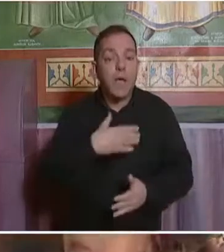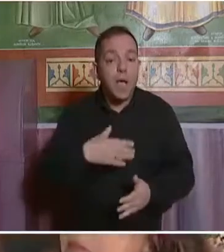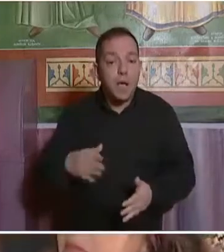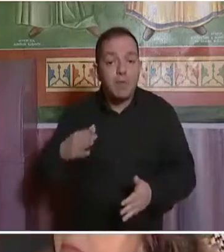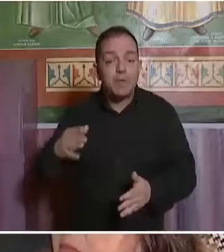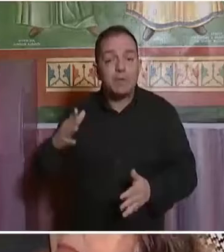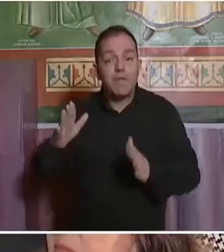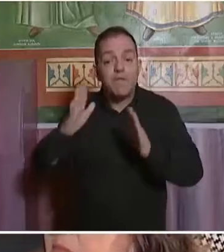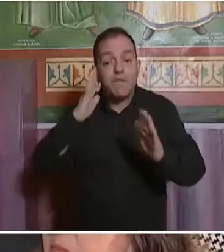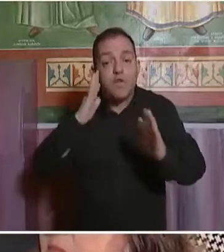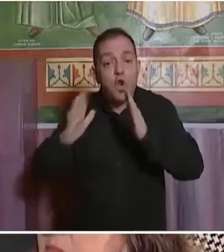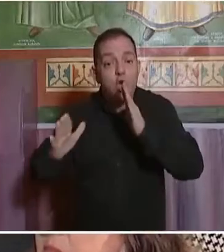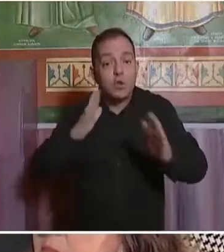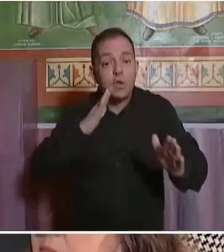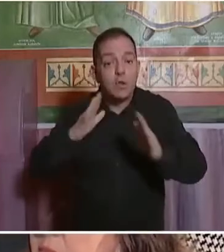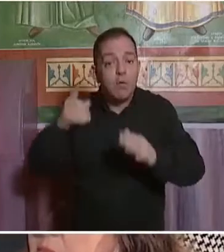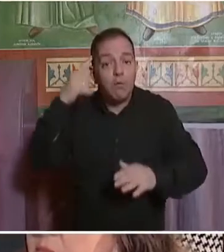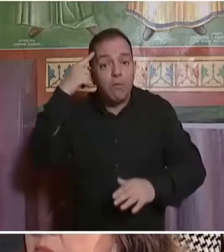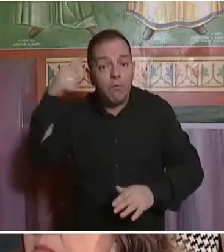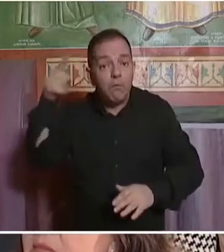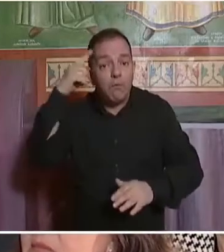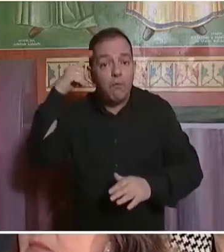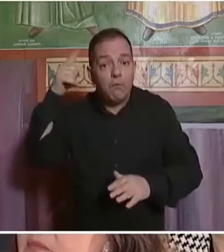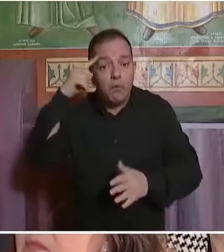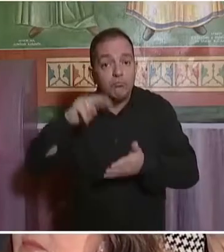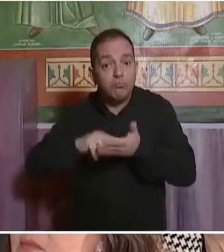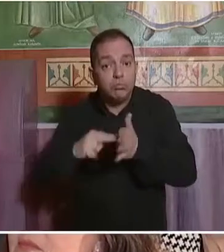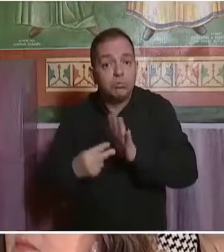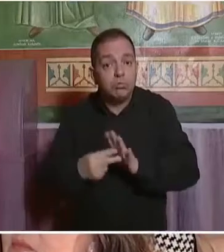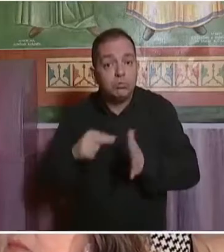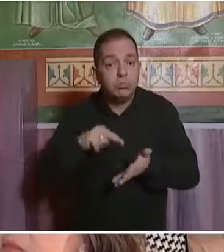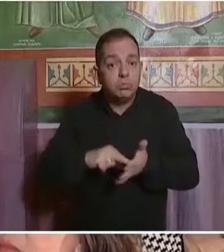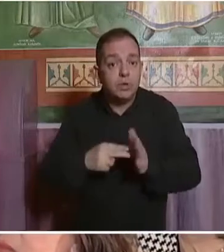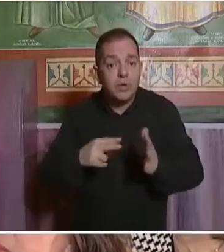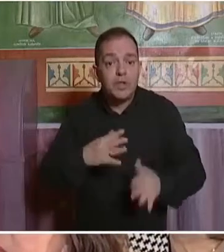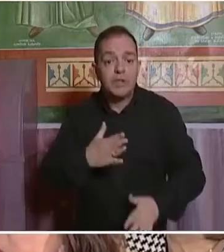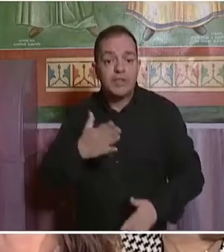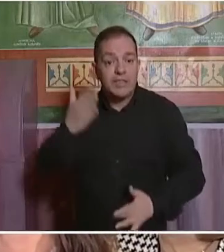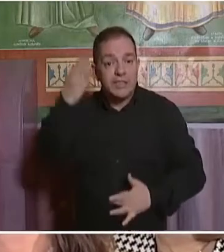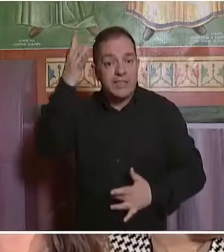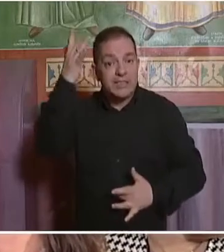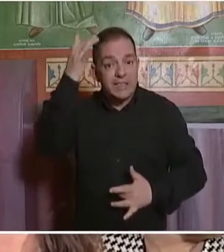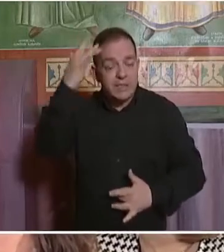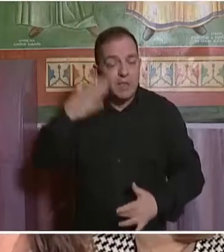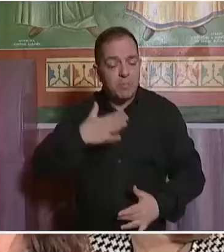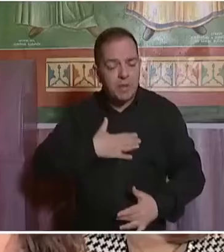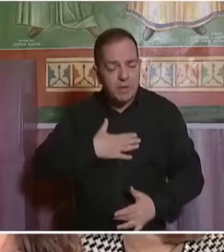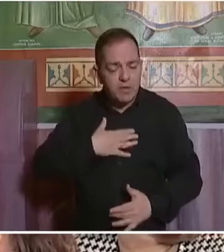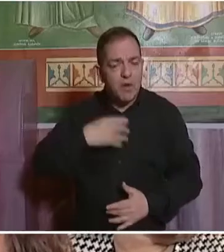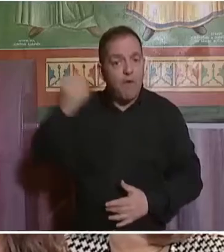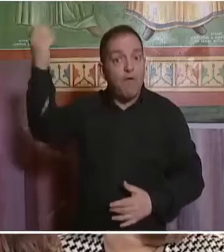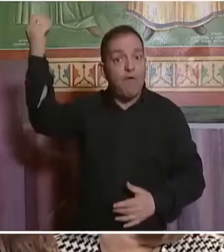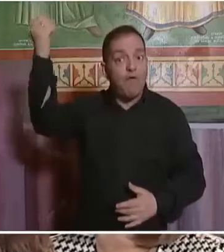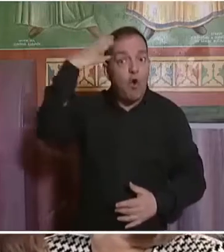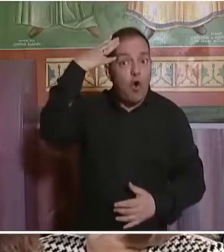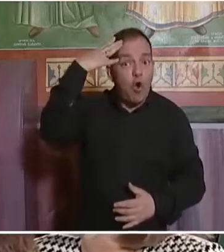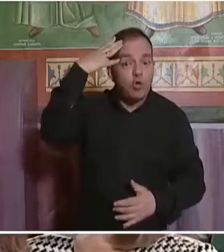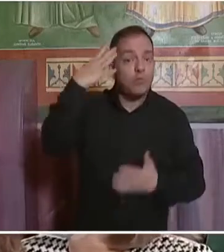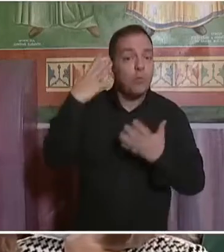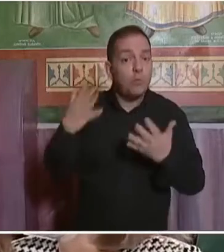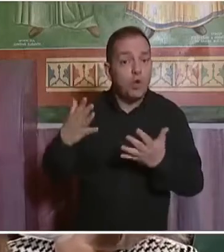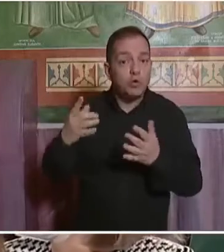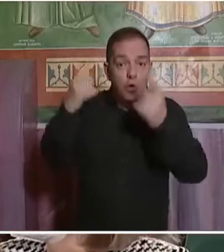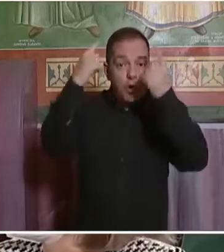επιμέλεια και φροντίδα. Η συνείδησή μας να φωτίζεται από τον Λόγο και το